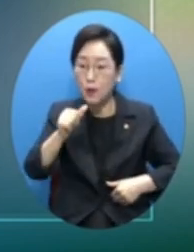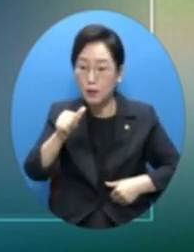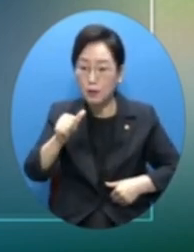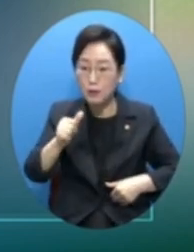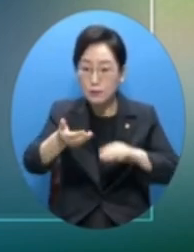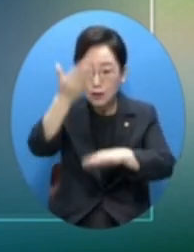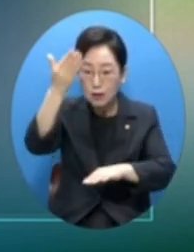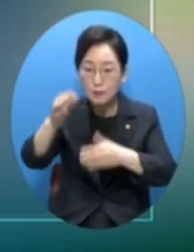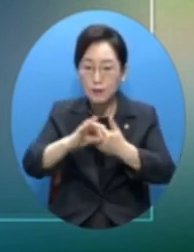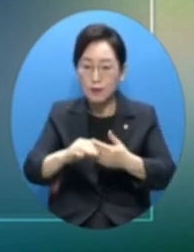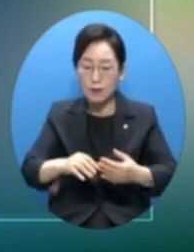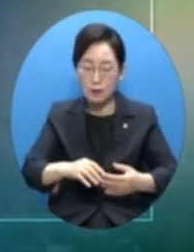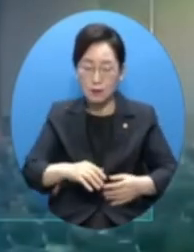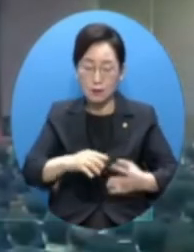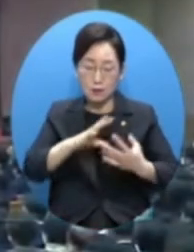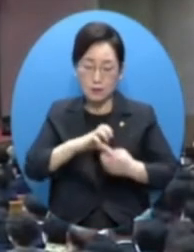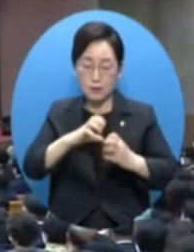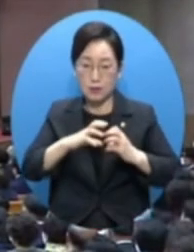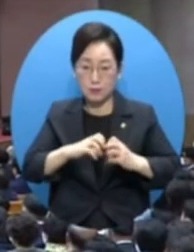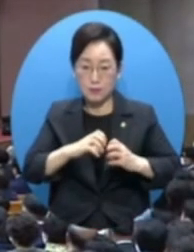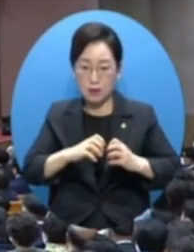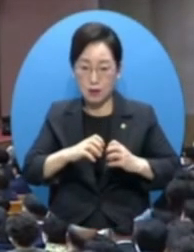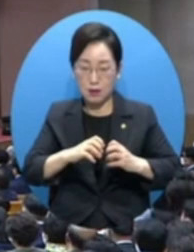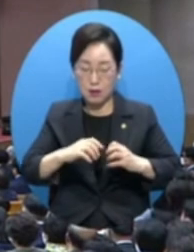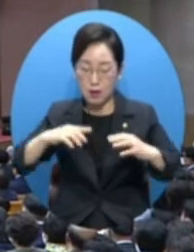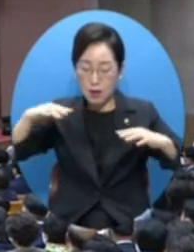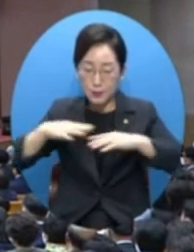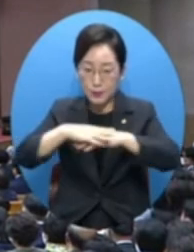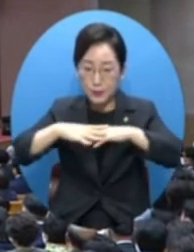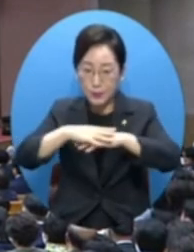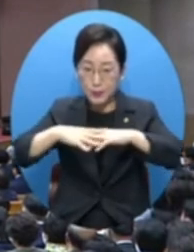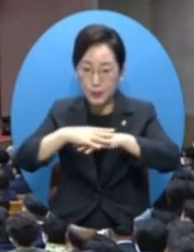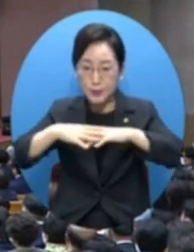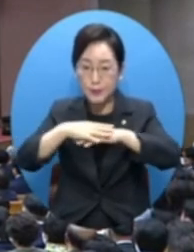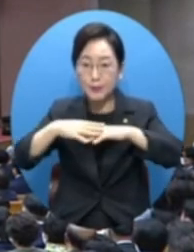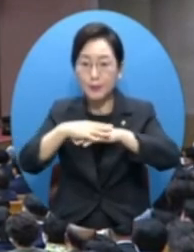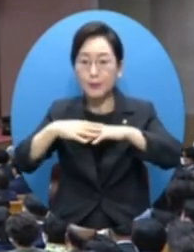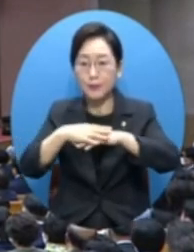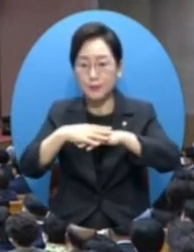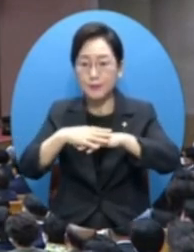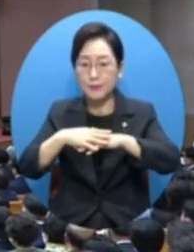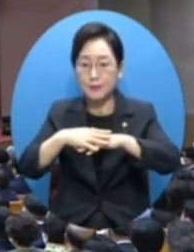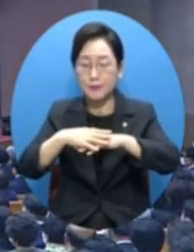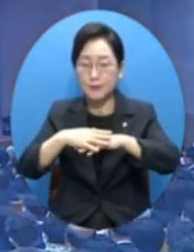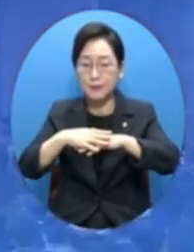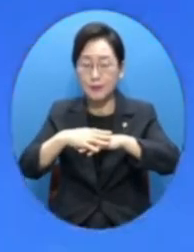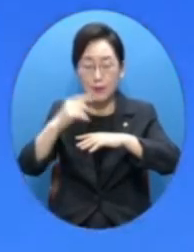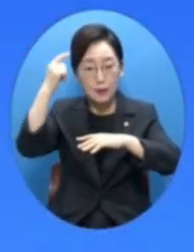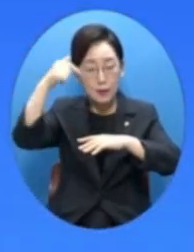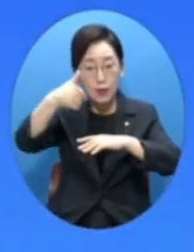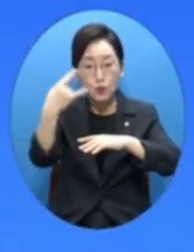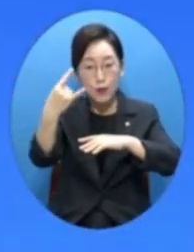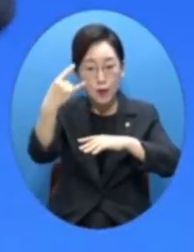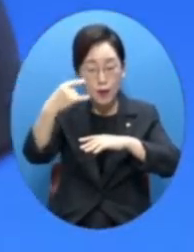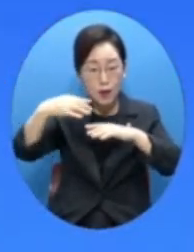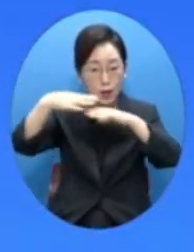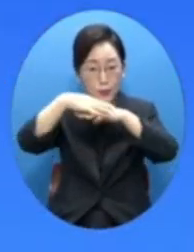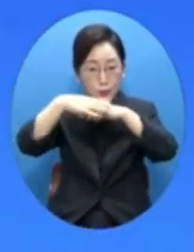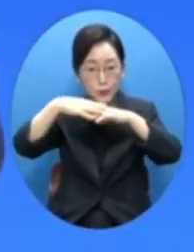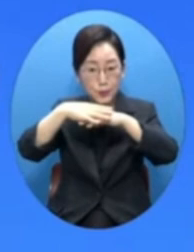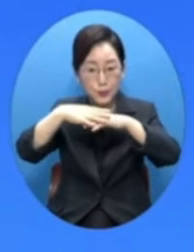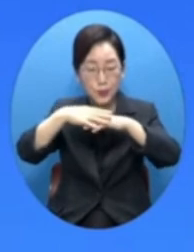피가 온몸으로 이렇게 서큘레이션 하는데 돌아가는데 뇌로 피가 안 와서 산소가